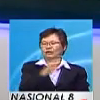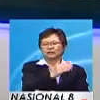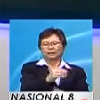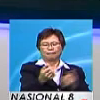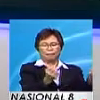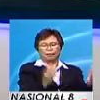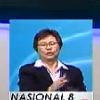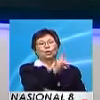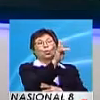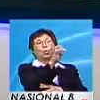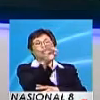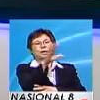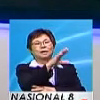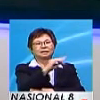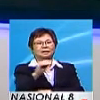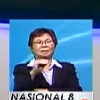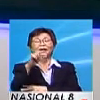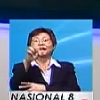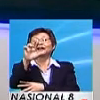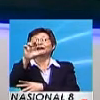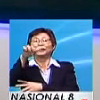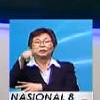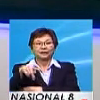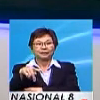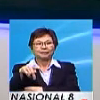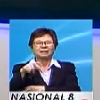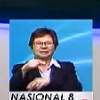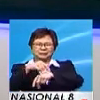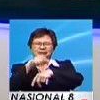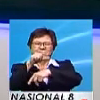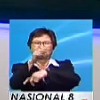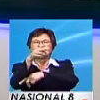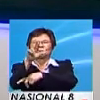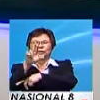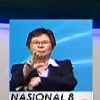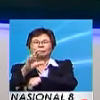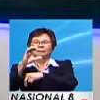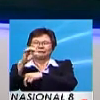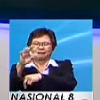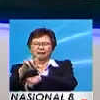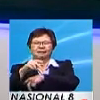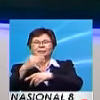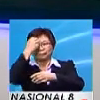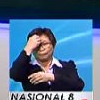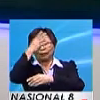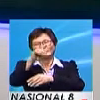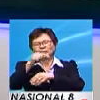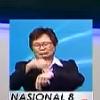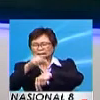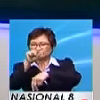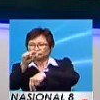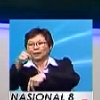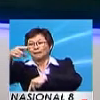Uber dan grab di Malaysia akan diumum dalam masa terdekat Perdana Menteri seri Najib